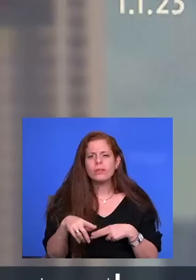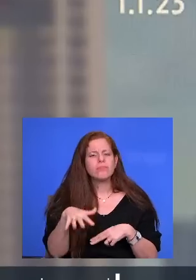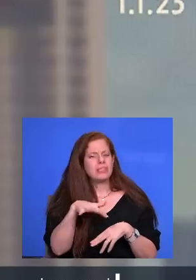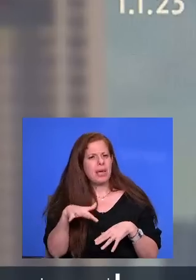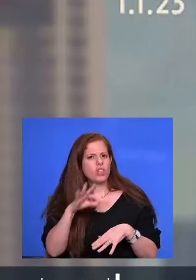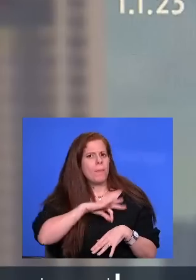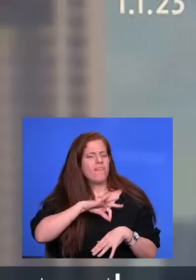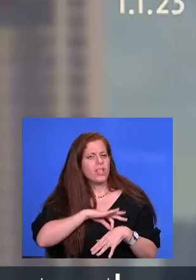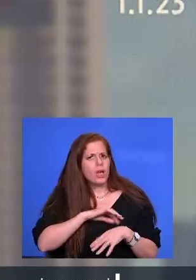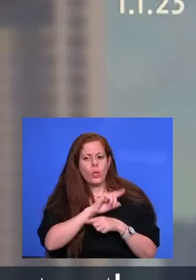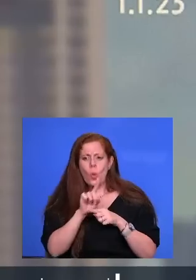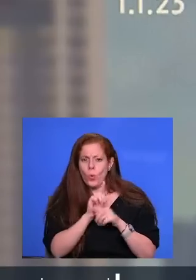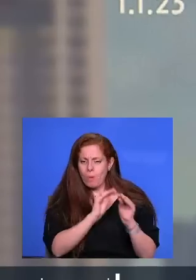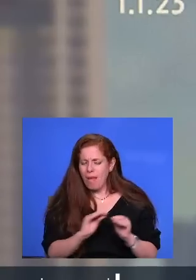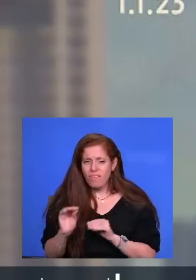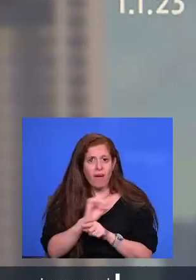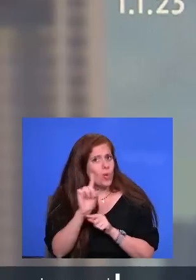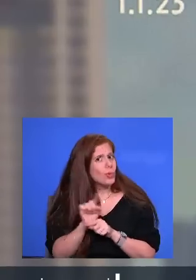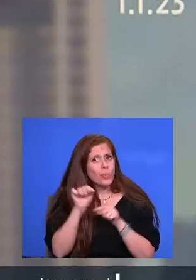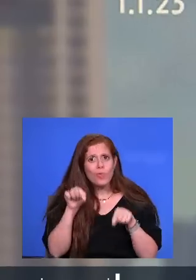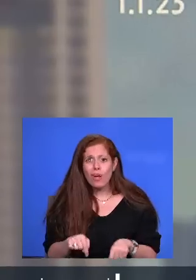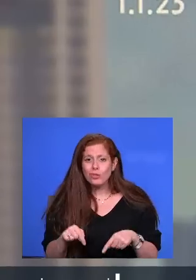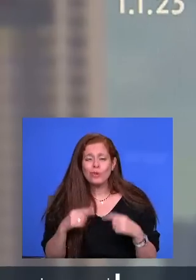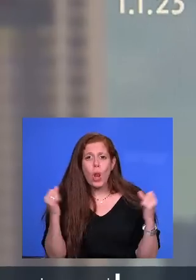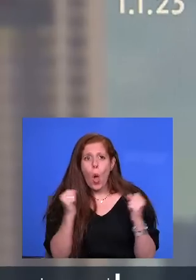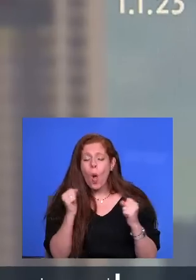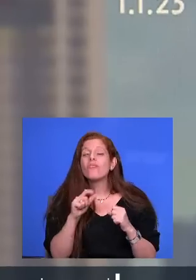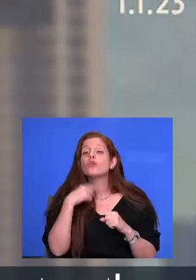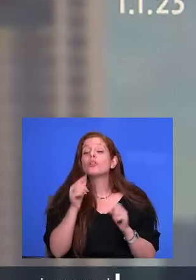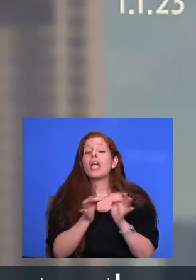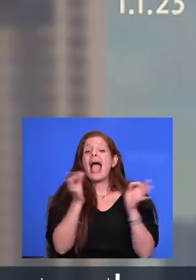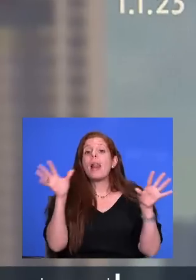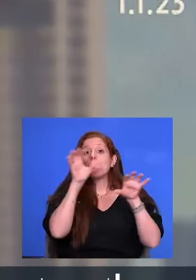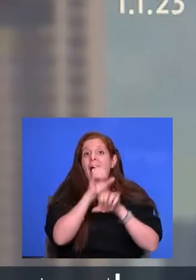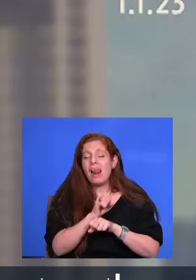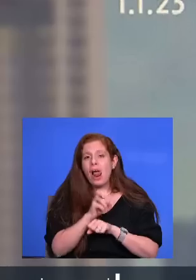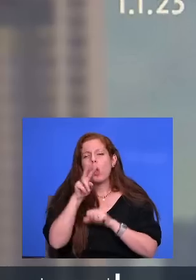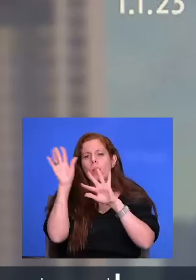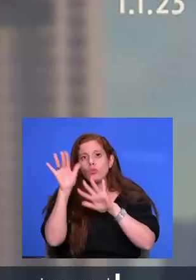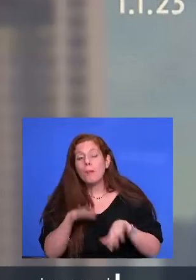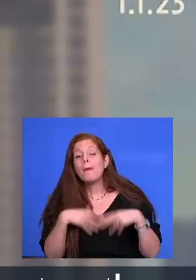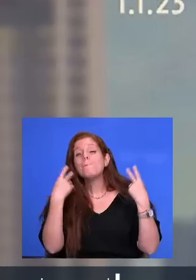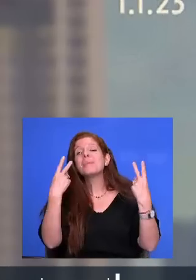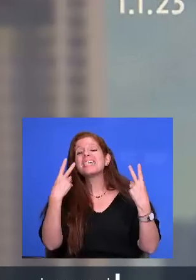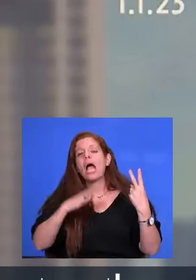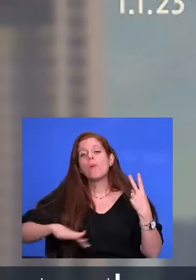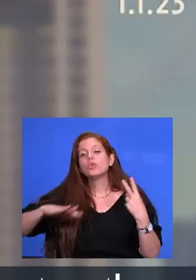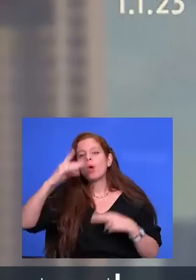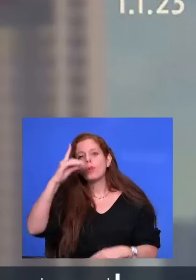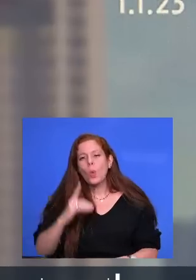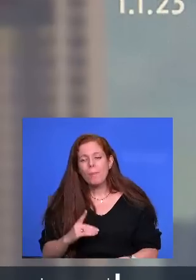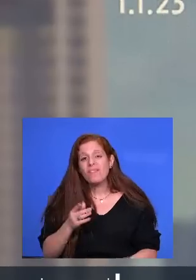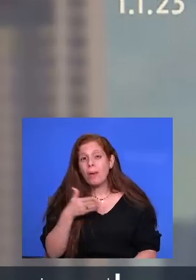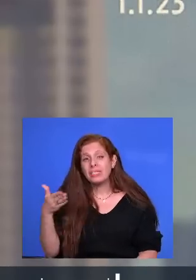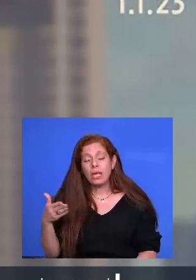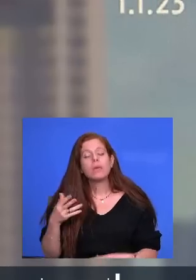עונות מעבר ולא את התקופה הזאת של החורף. זה אומר שהחל מהלילה יכולים לרדת גשמים בעיקר באזורים הדרומיים והמזרחיים,